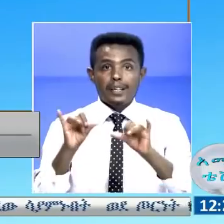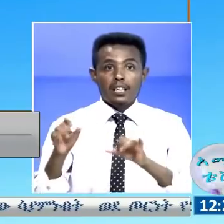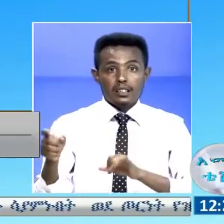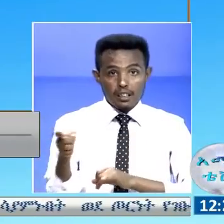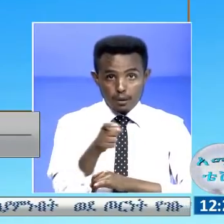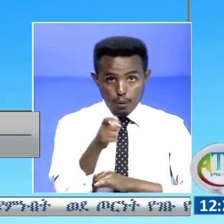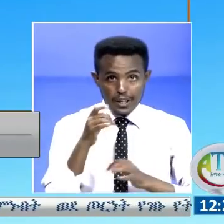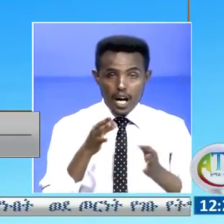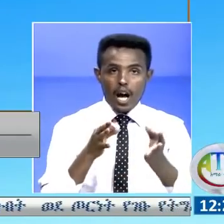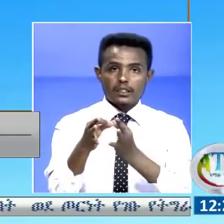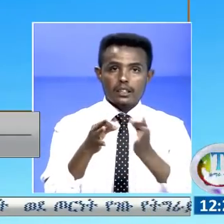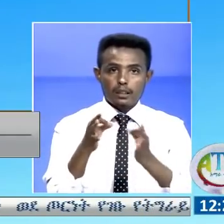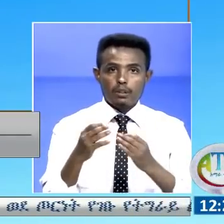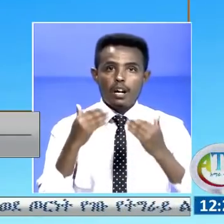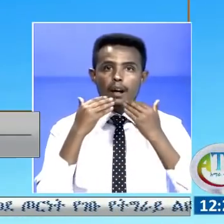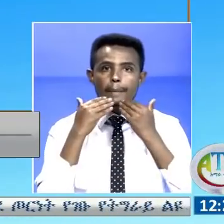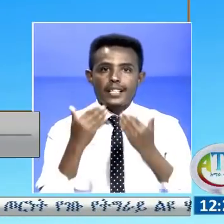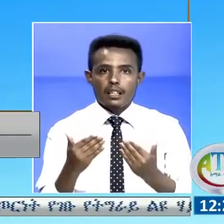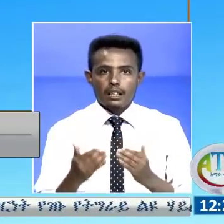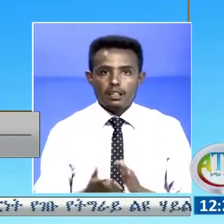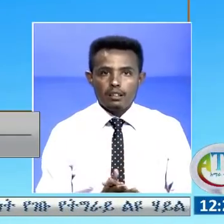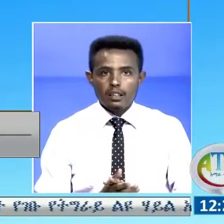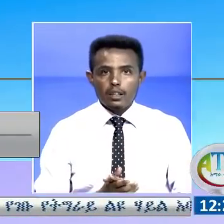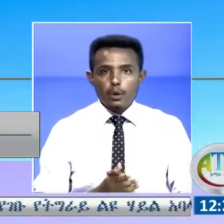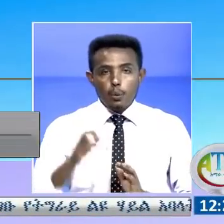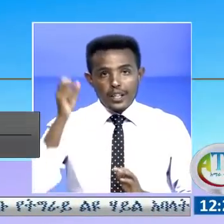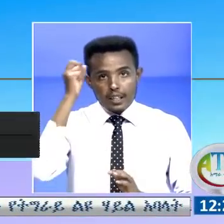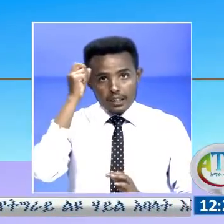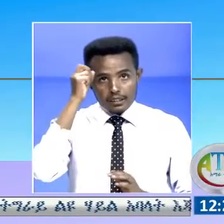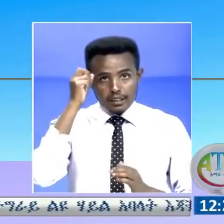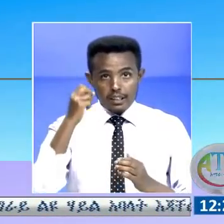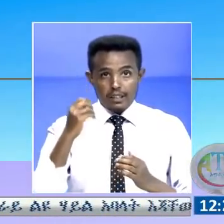ተጠናክሮ የሚቀጥል እንደሆነ አስረድተውኛል። አመሰግናለሁ።